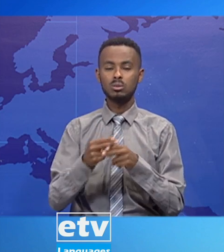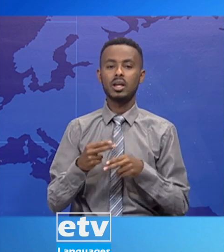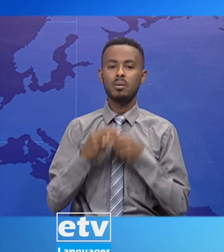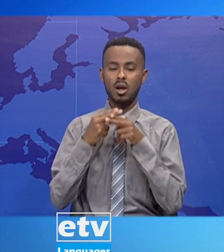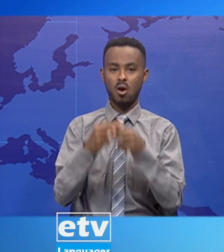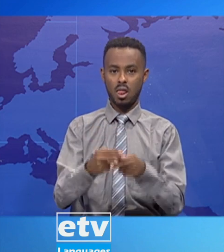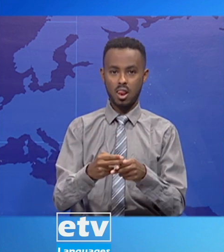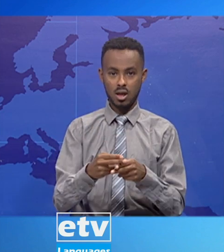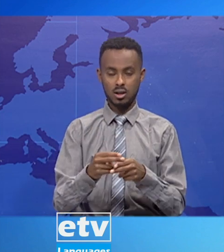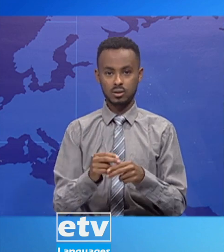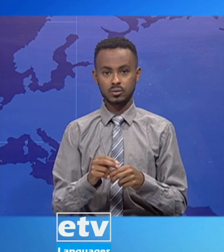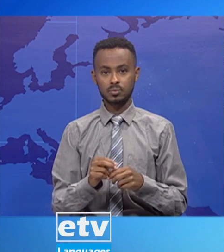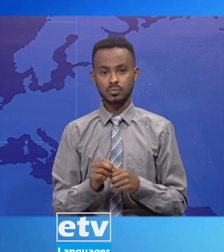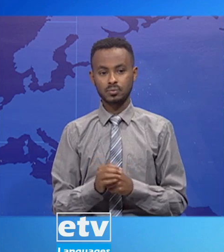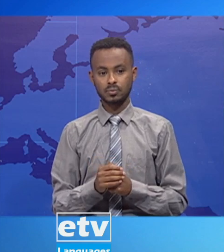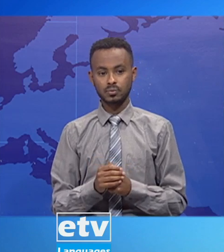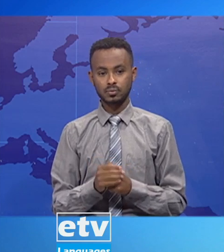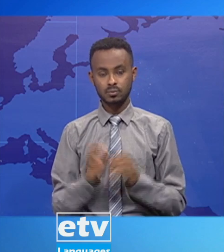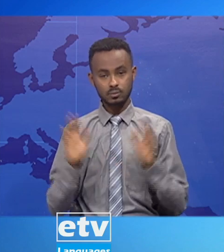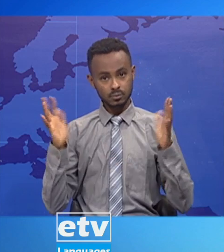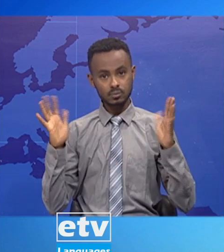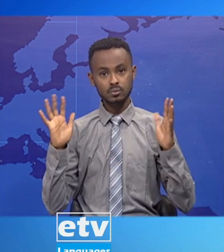ሰይመናል።